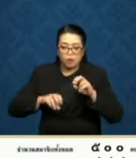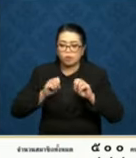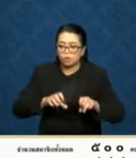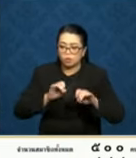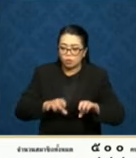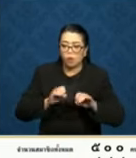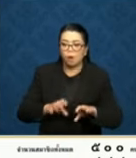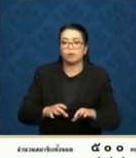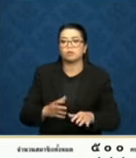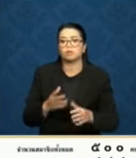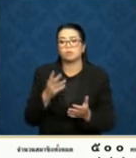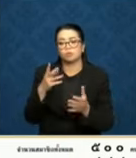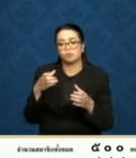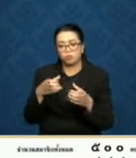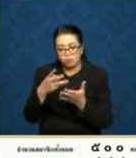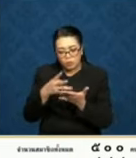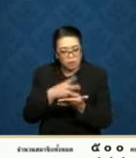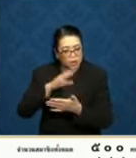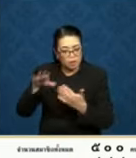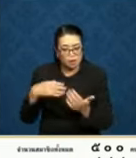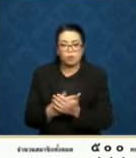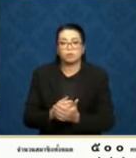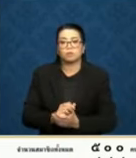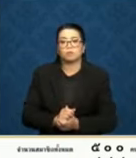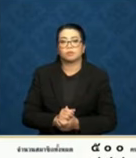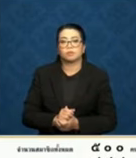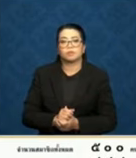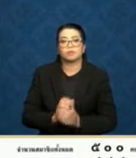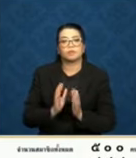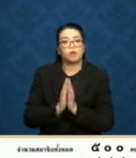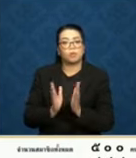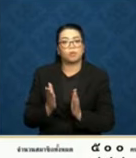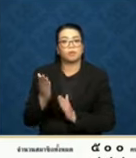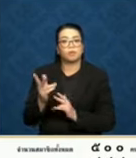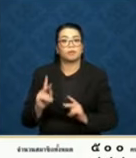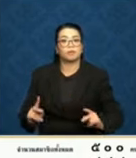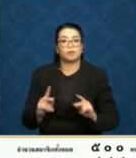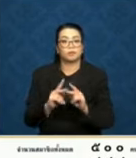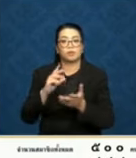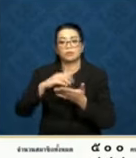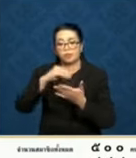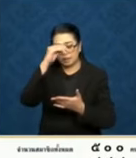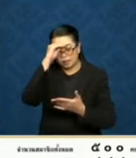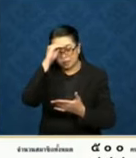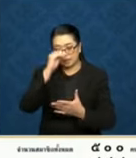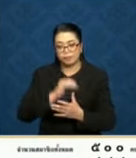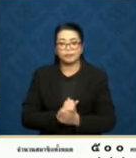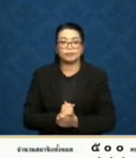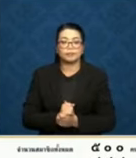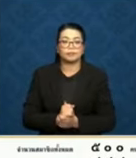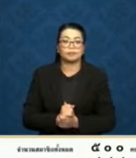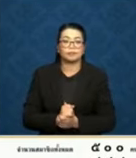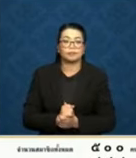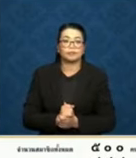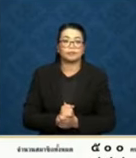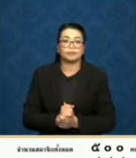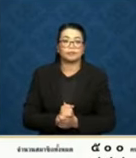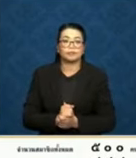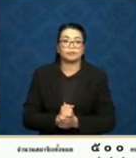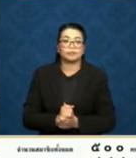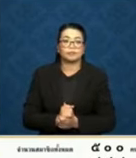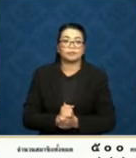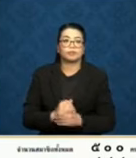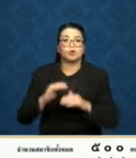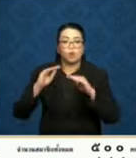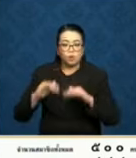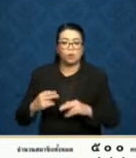อนทุกสาระวิชานี่ยดีนะครับ ต้ขบค Than Lupti วาการกระโงศึสาธิการทัลมุติเพ่มผูนที่ได้กระดุ